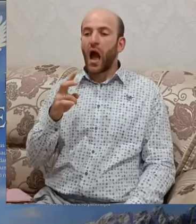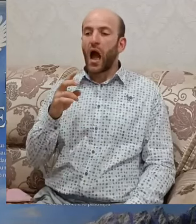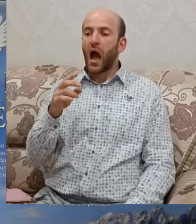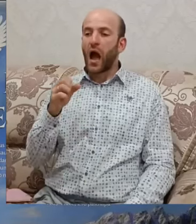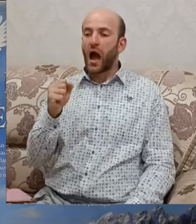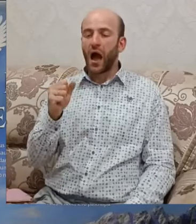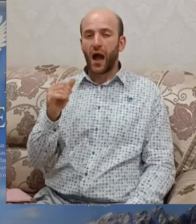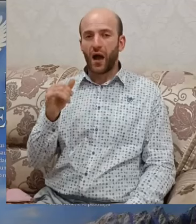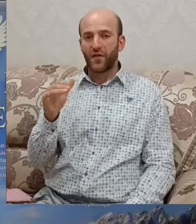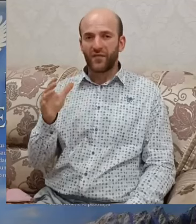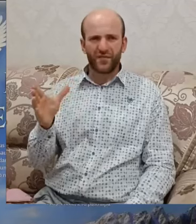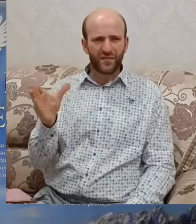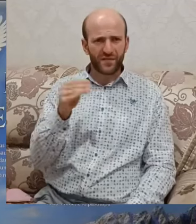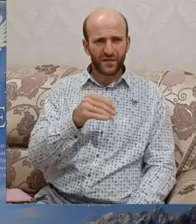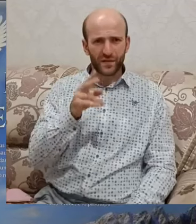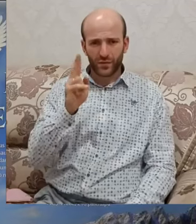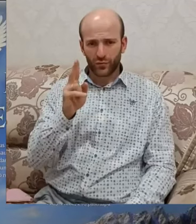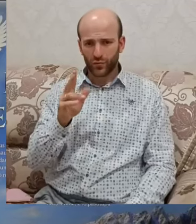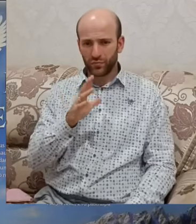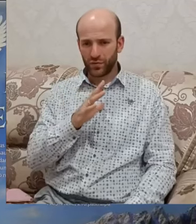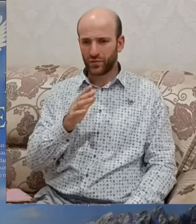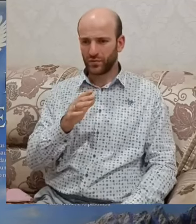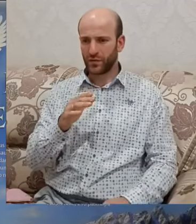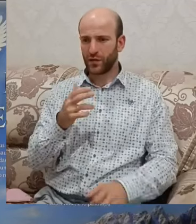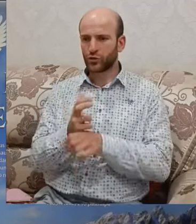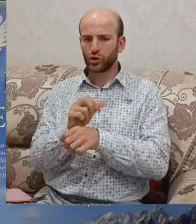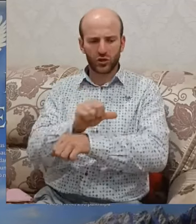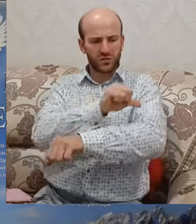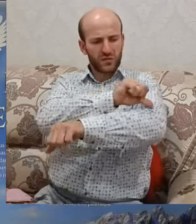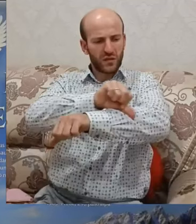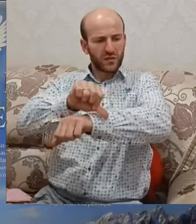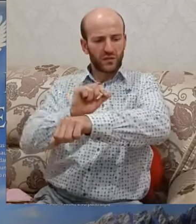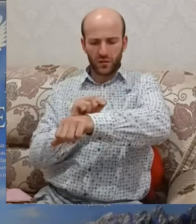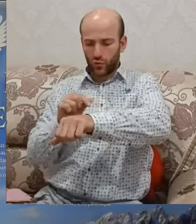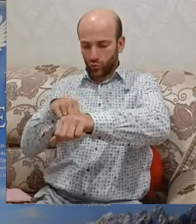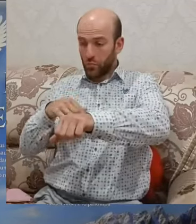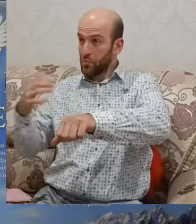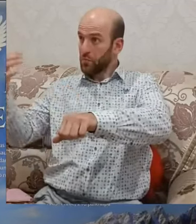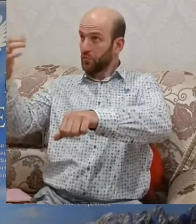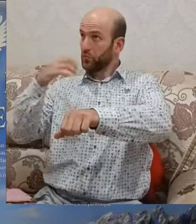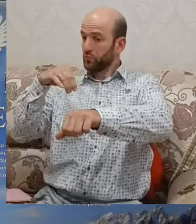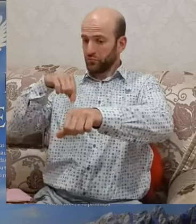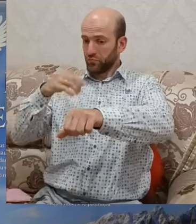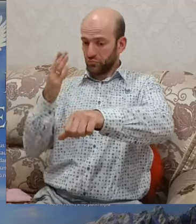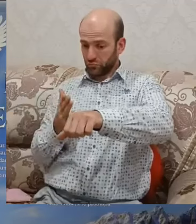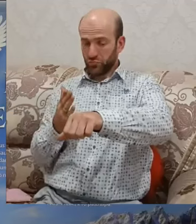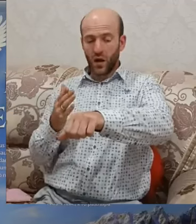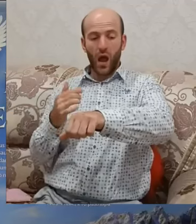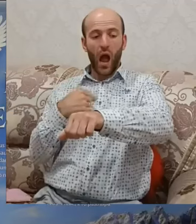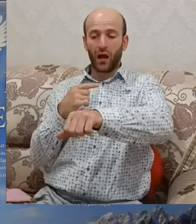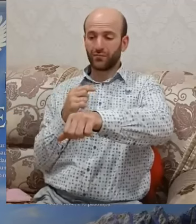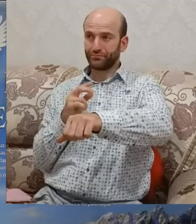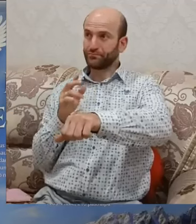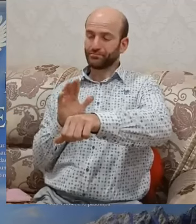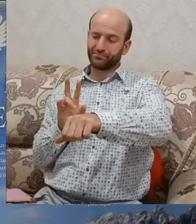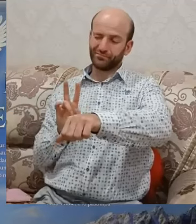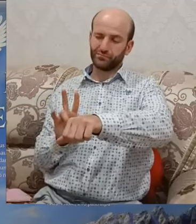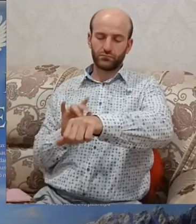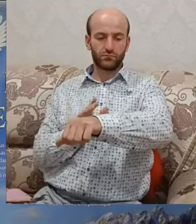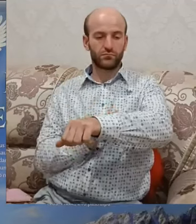за чертами этого послания, они никогда не будут жить. Ar suprantate? Понимаете ли это? Kad tai įvyktų, jame turi